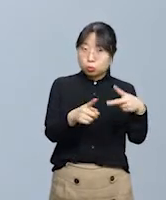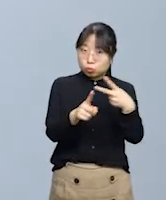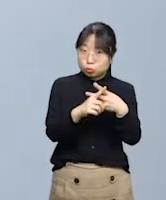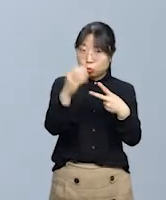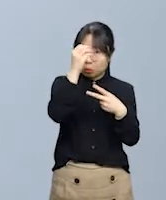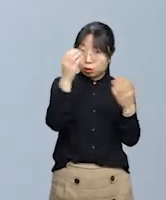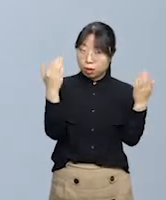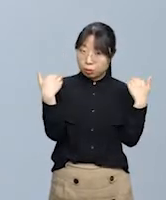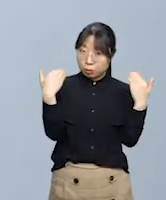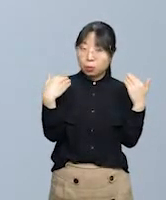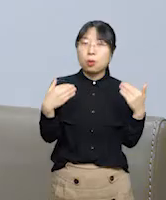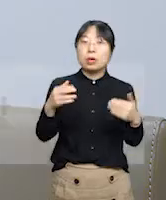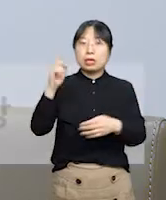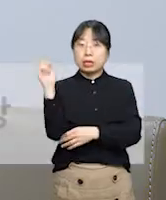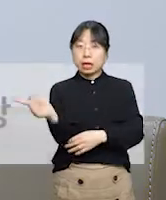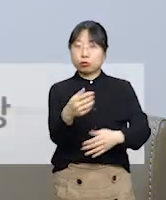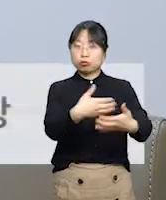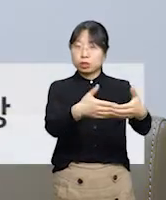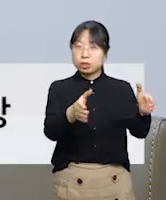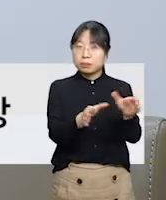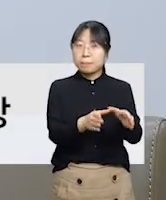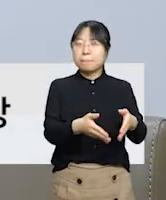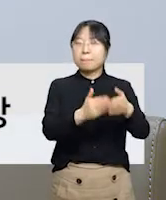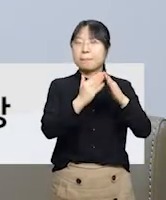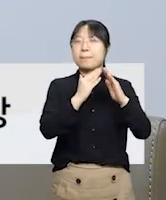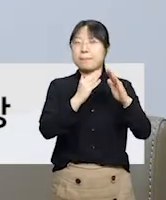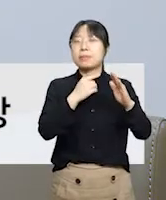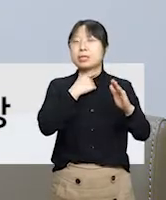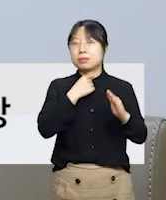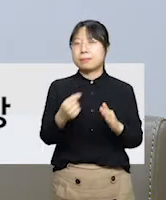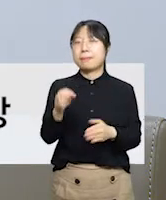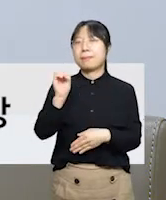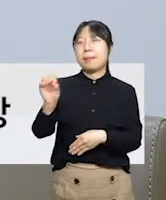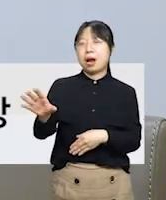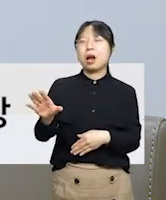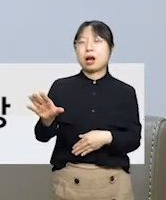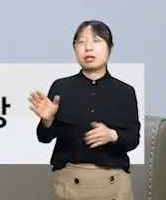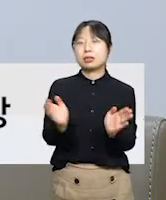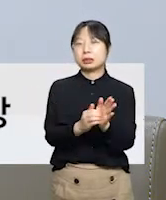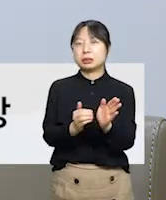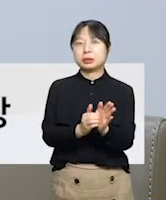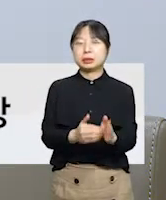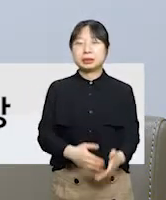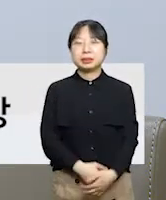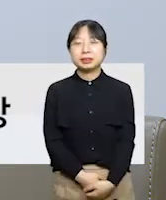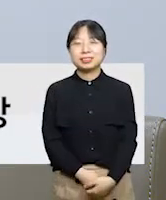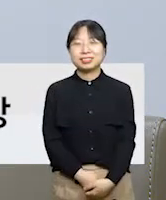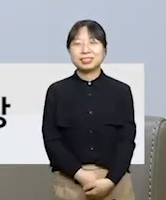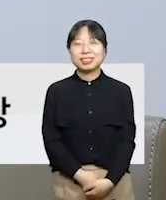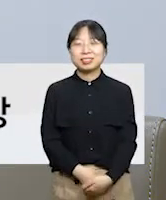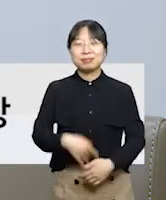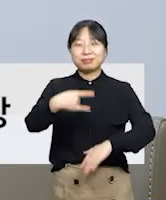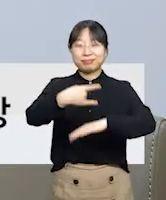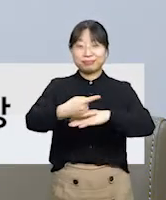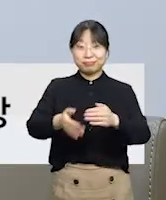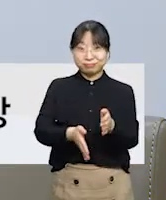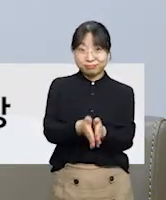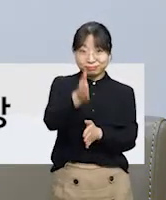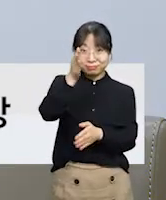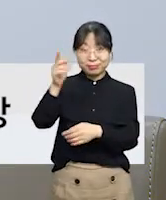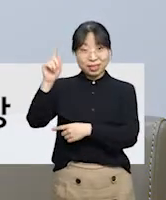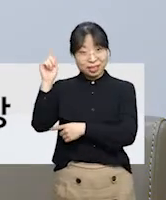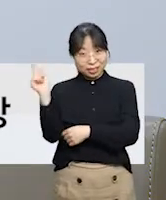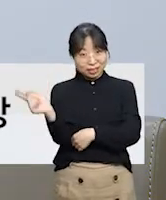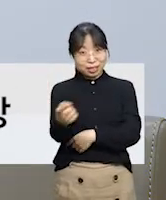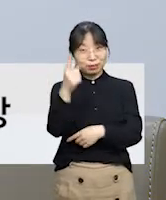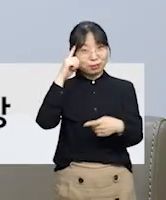창단 좀 하고 또 고등학교 야구도 좀 생기고 그래서 뭐 우리 의왕시도 야구 쪽으로